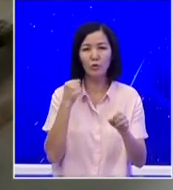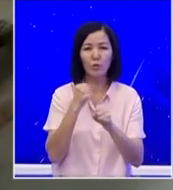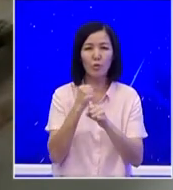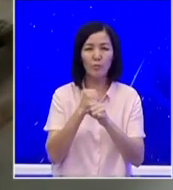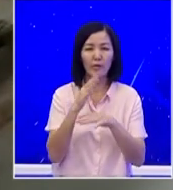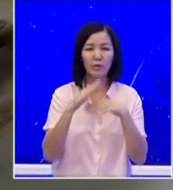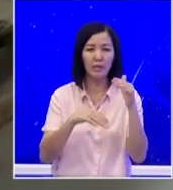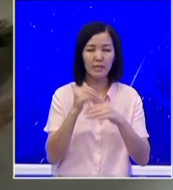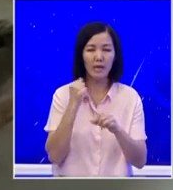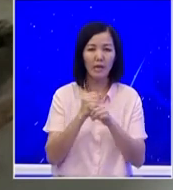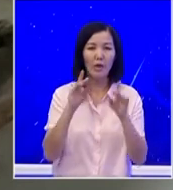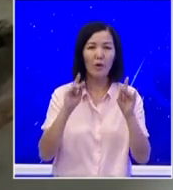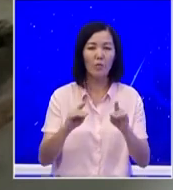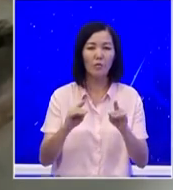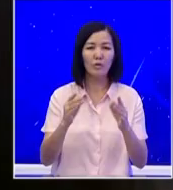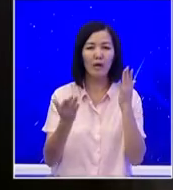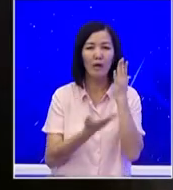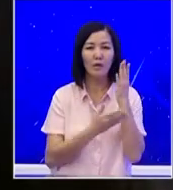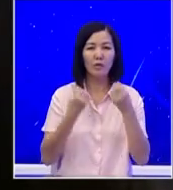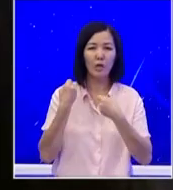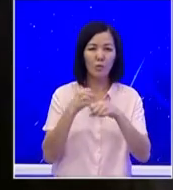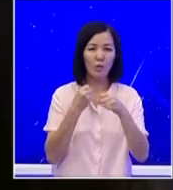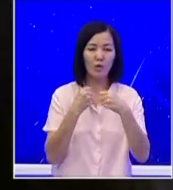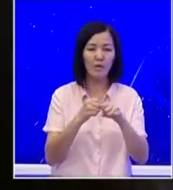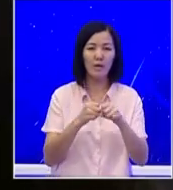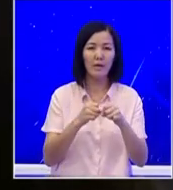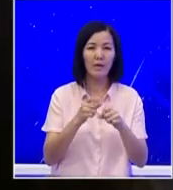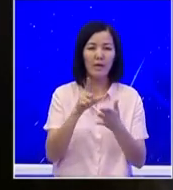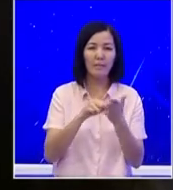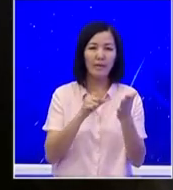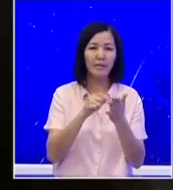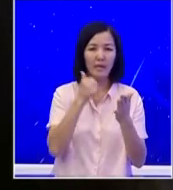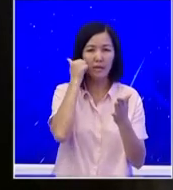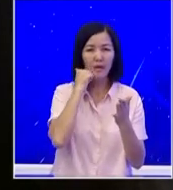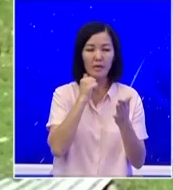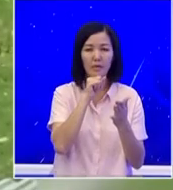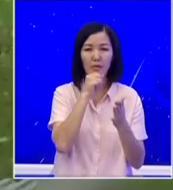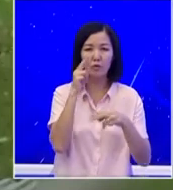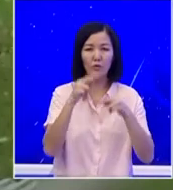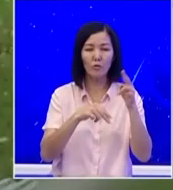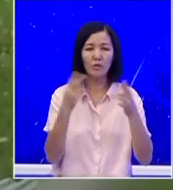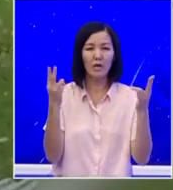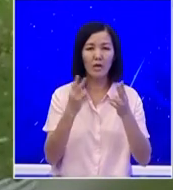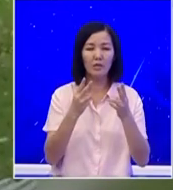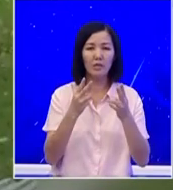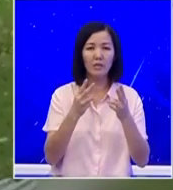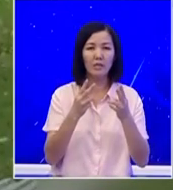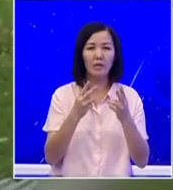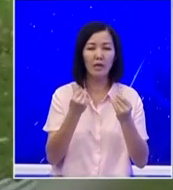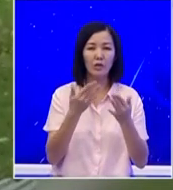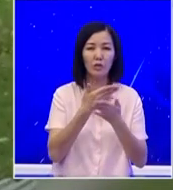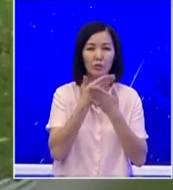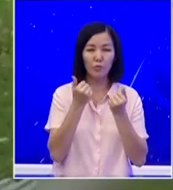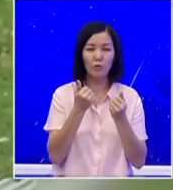қолымен жасапты. Орындықтар ағаштан ойылған. Зейнеткер мұндай ерекше үйді салуға құрылысқа қажет қаржының болмауы себеп